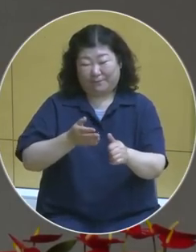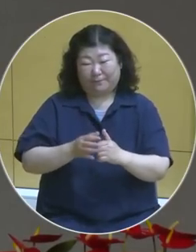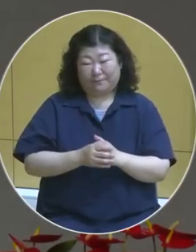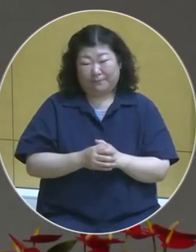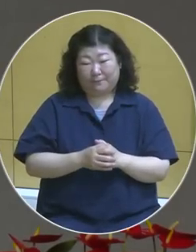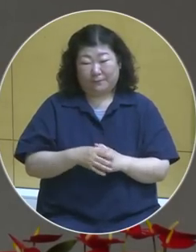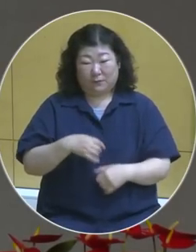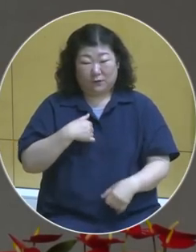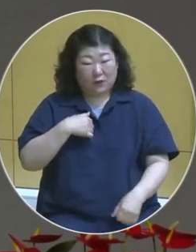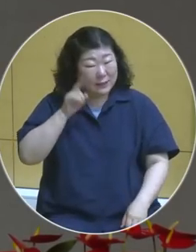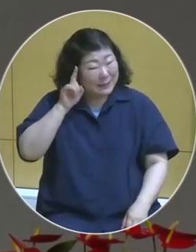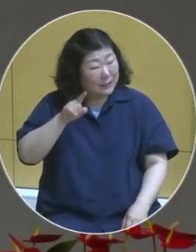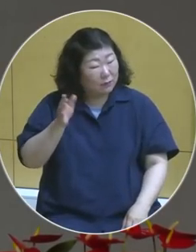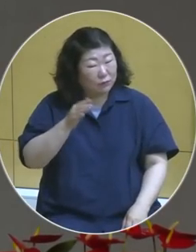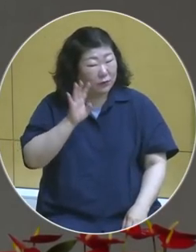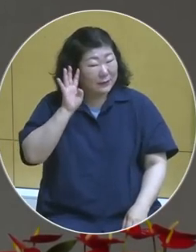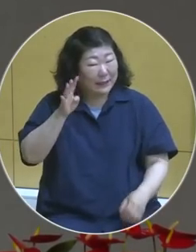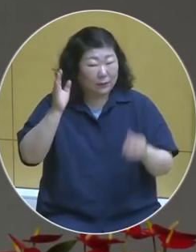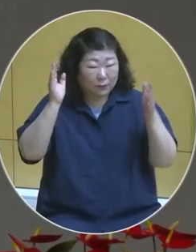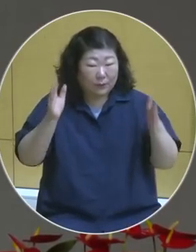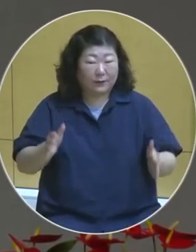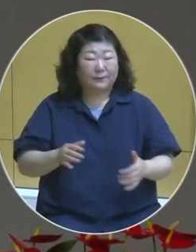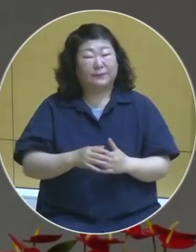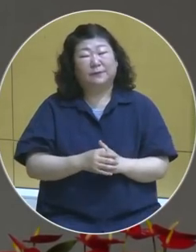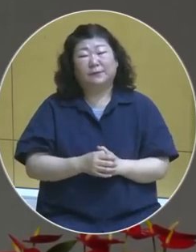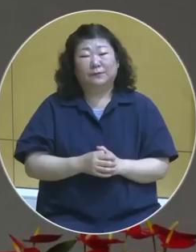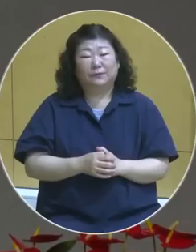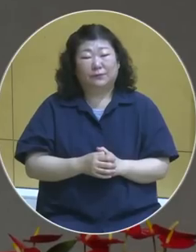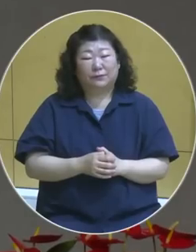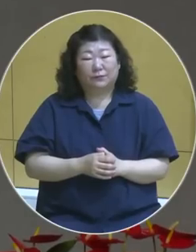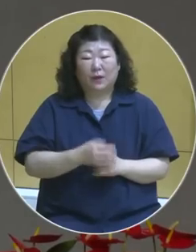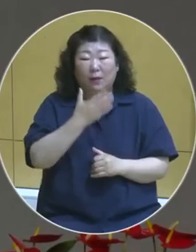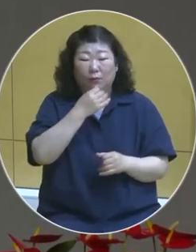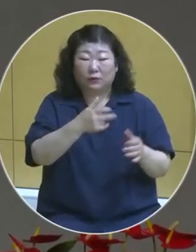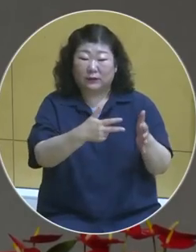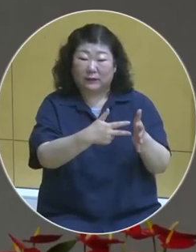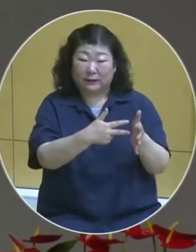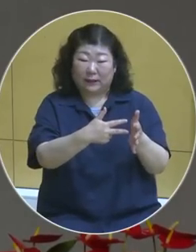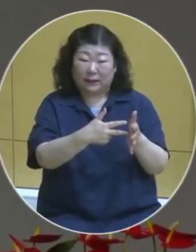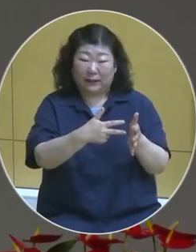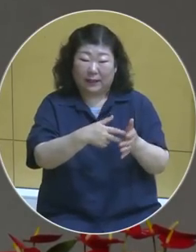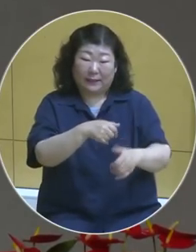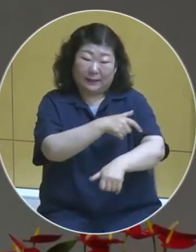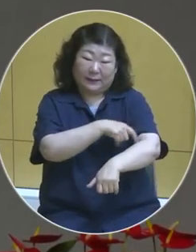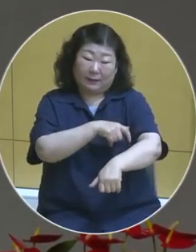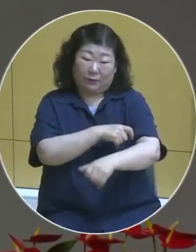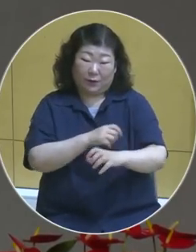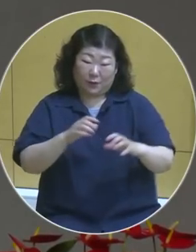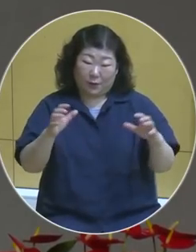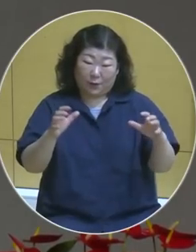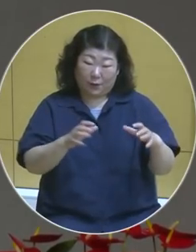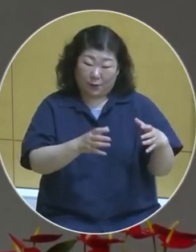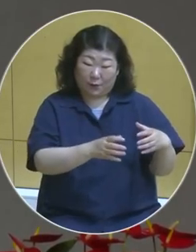저는 내일부터 한 4일간 우리 복지재단 이사님들 모시고